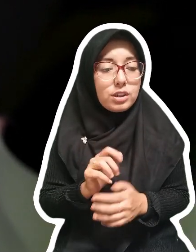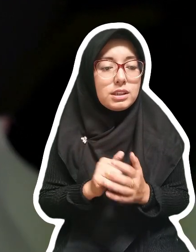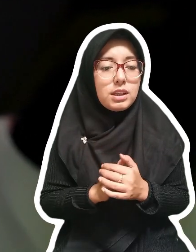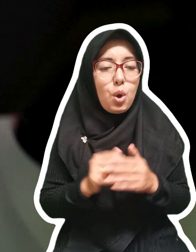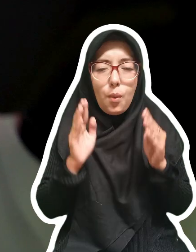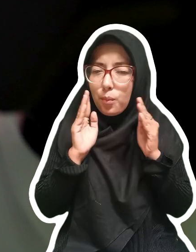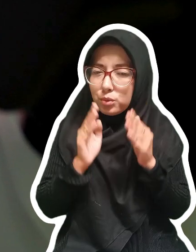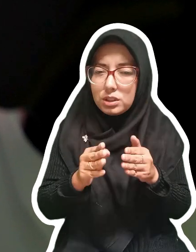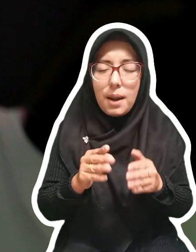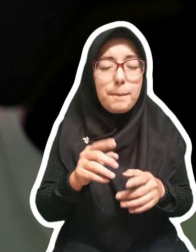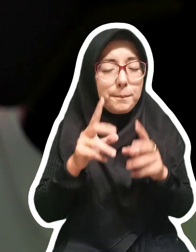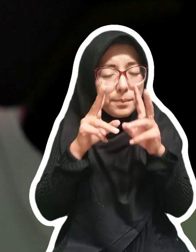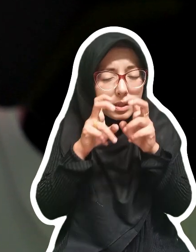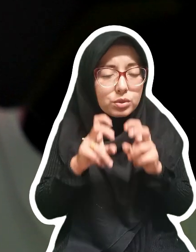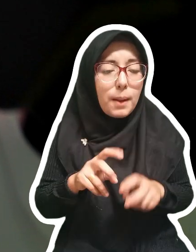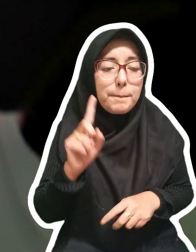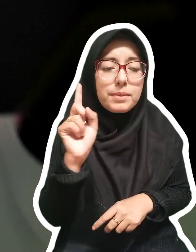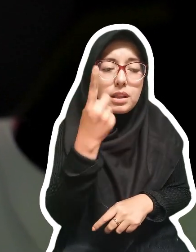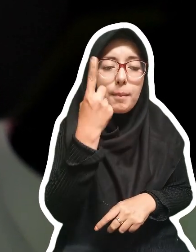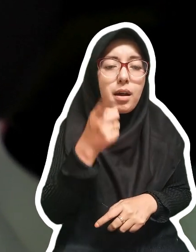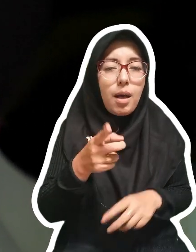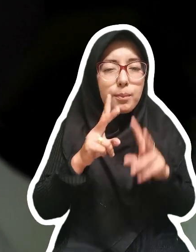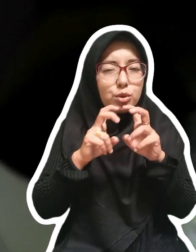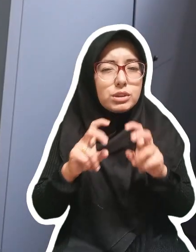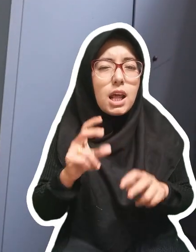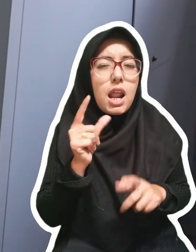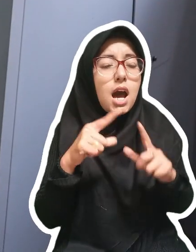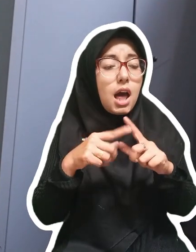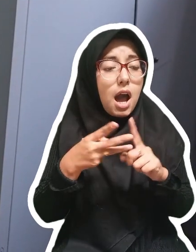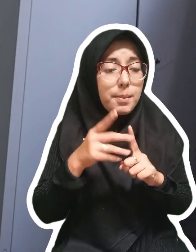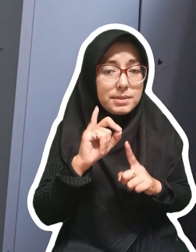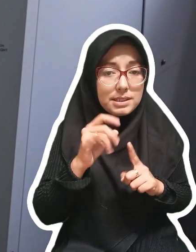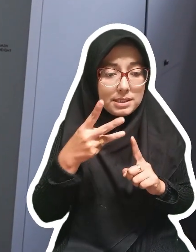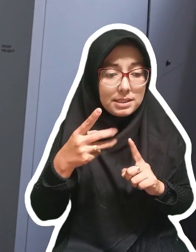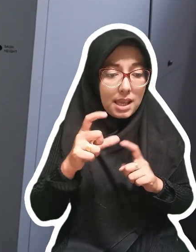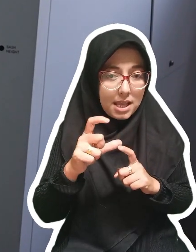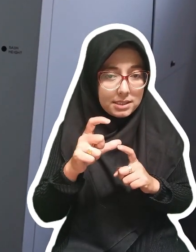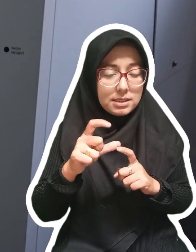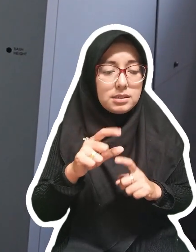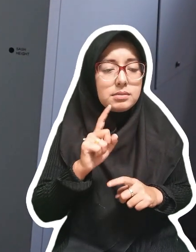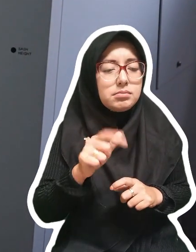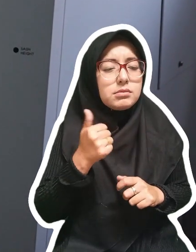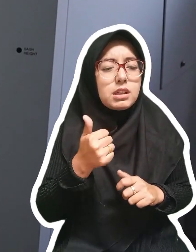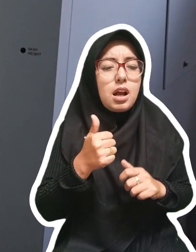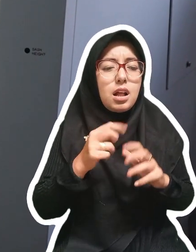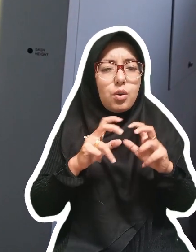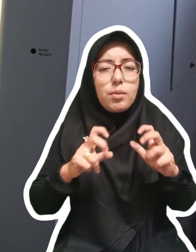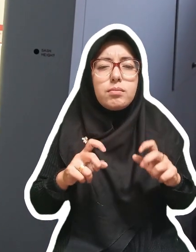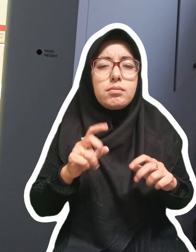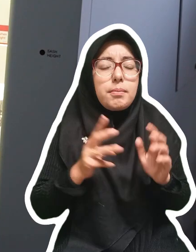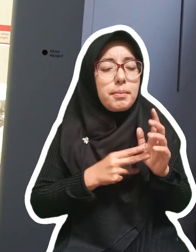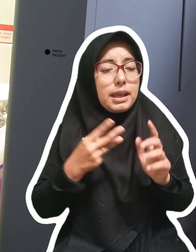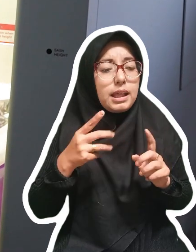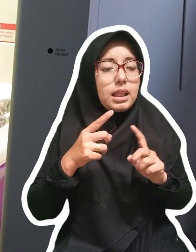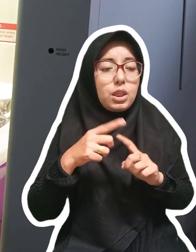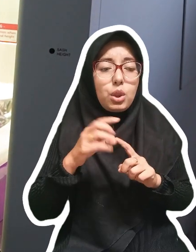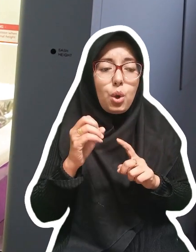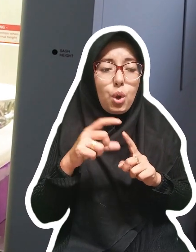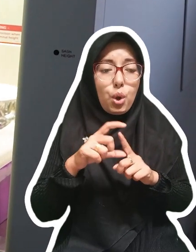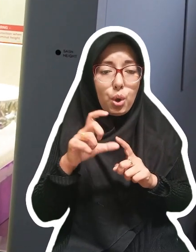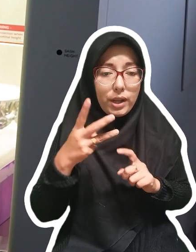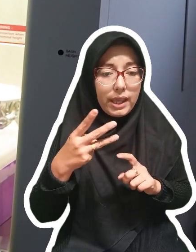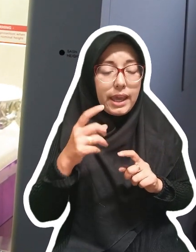Virologi, pengujian yang paling utama adalah pengujian rabies. Pengujian rabies dapat dilakukan dengan metode FAT. Selain